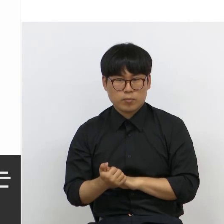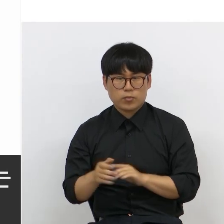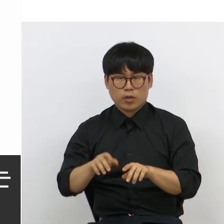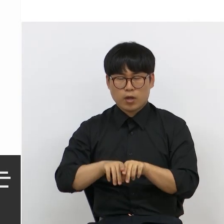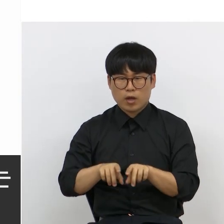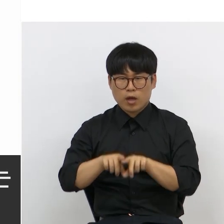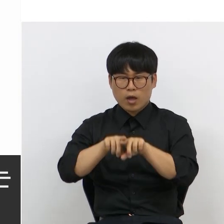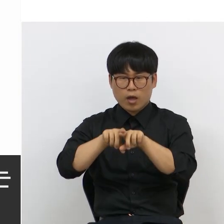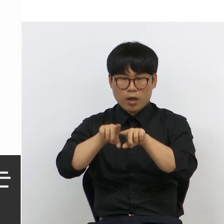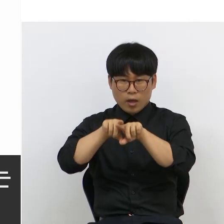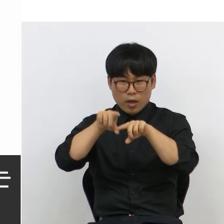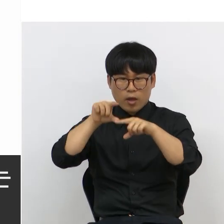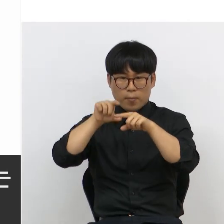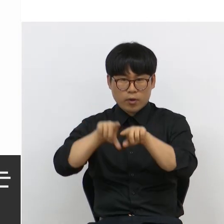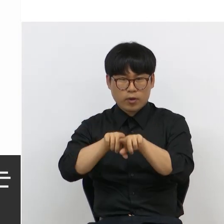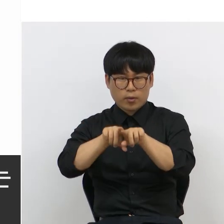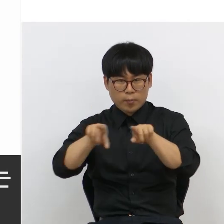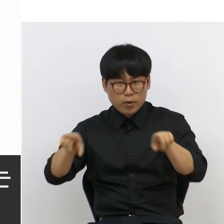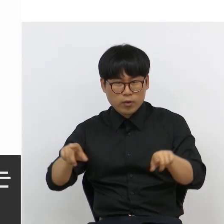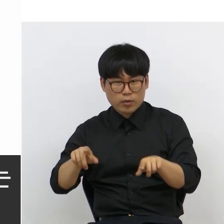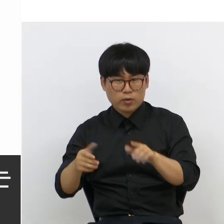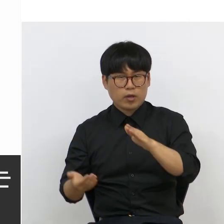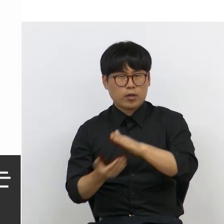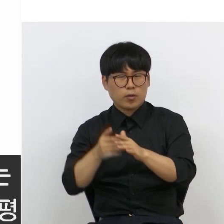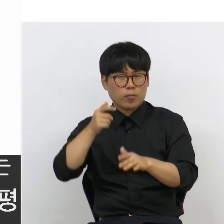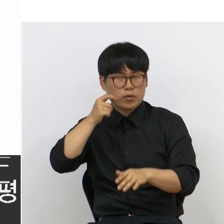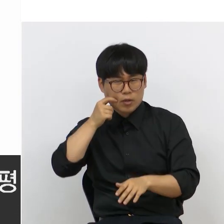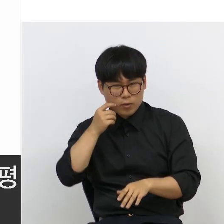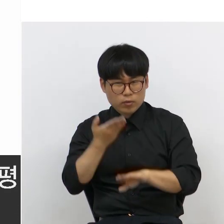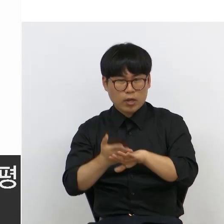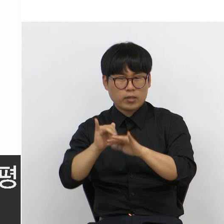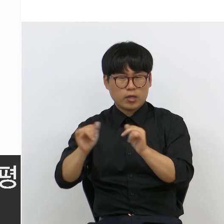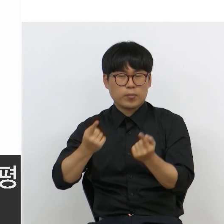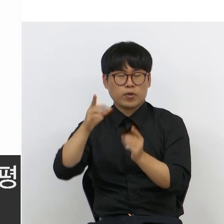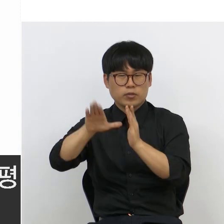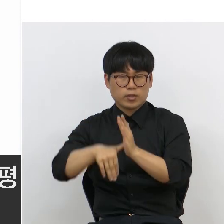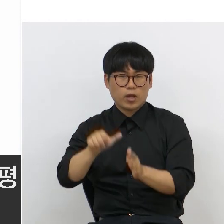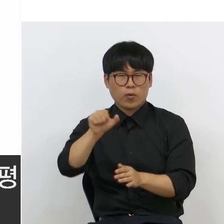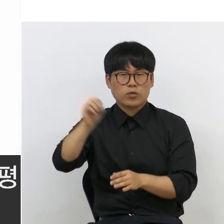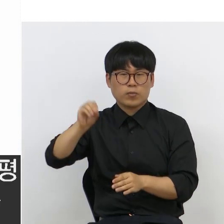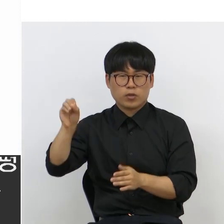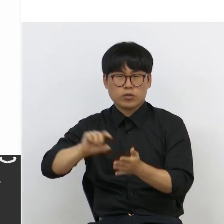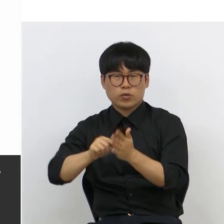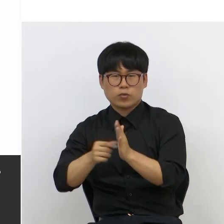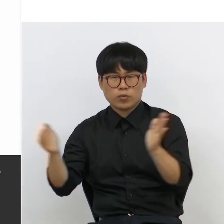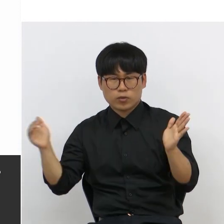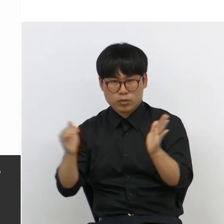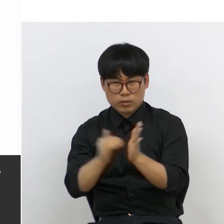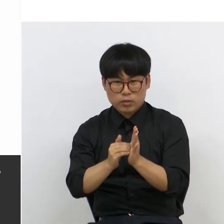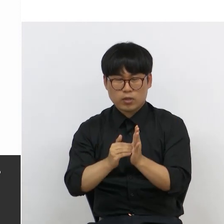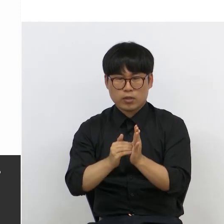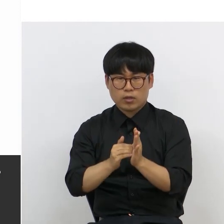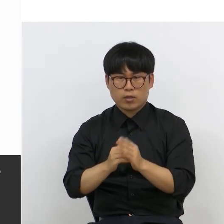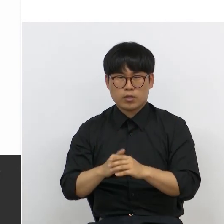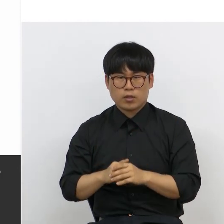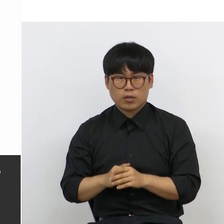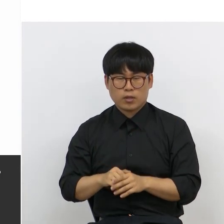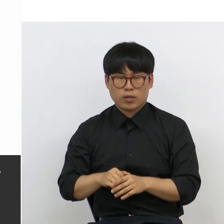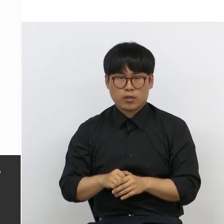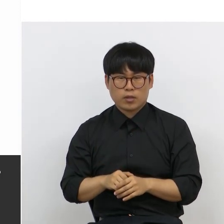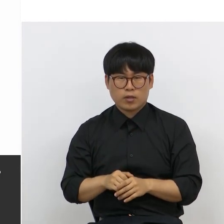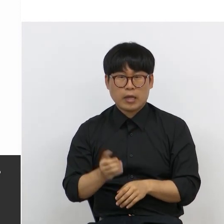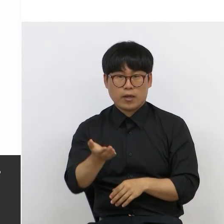못하고 3, 4년이 지나도 다른 애의 반밖에 안 된다. 다른 애의 50%밖에 안 된다. 70%밖에 안 된다. 이런 것들을 다